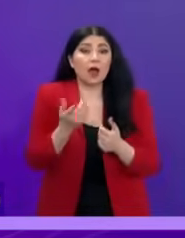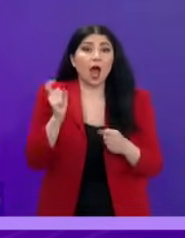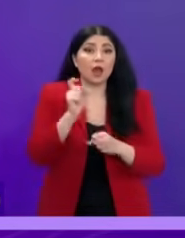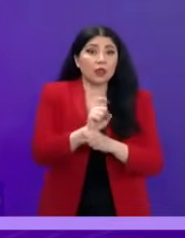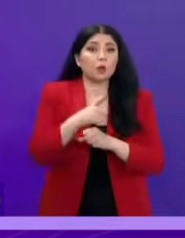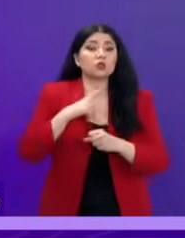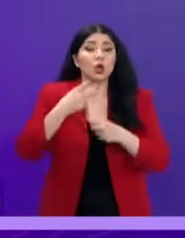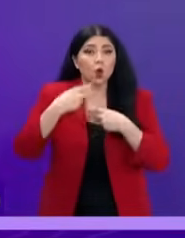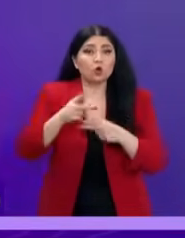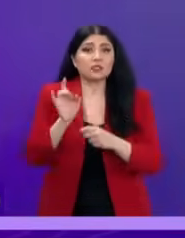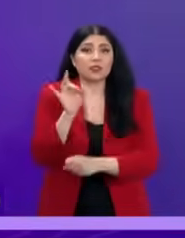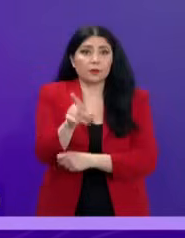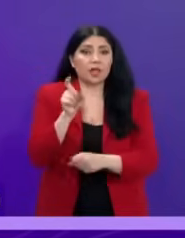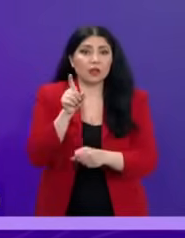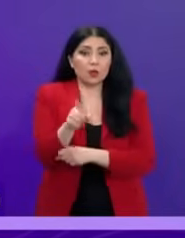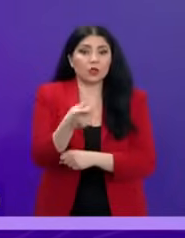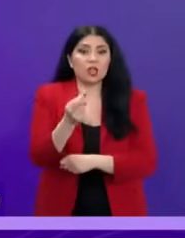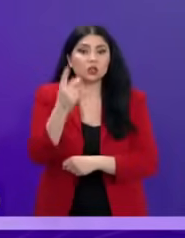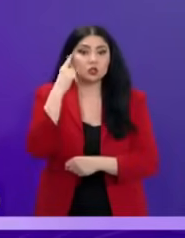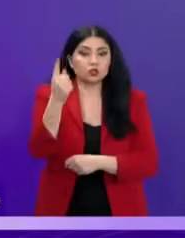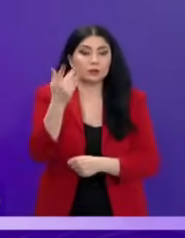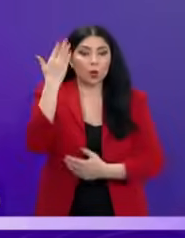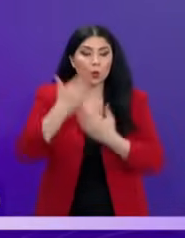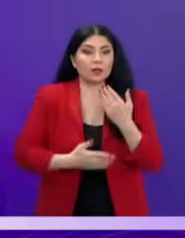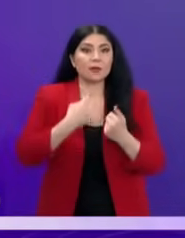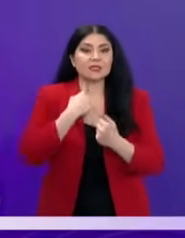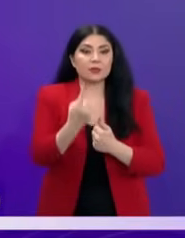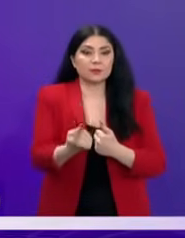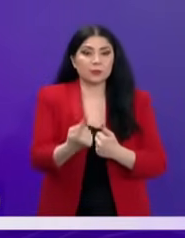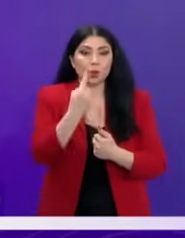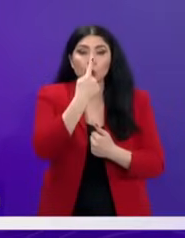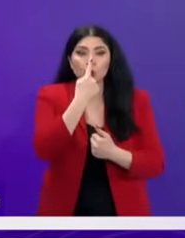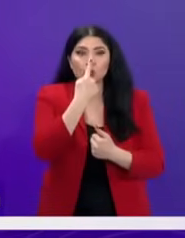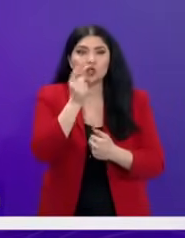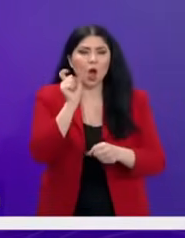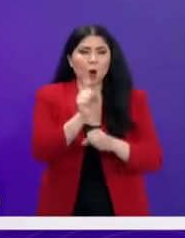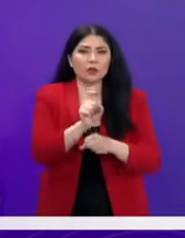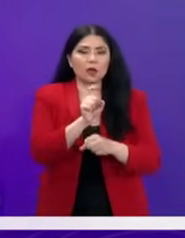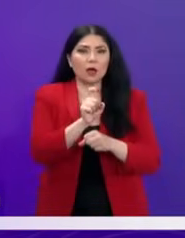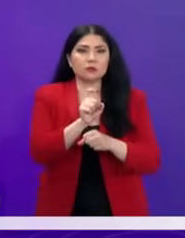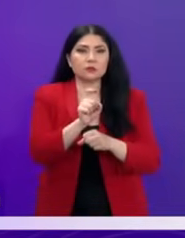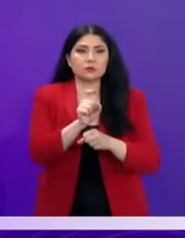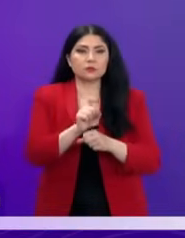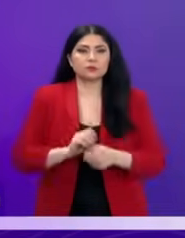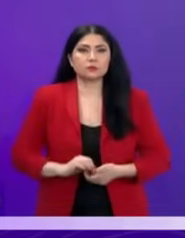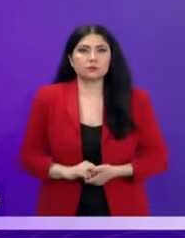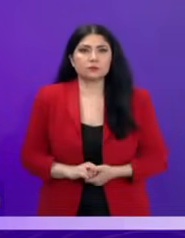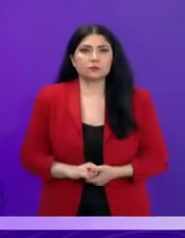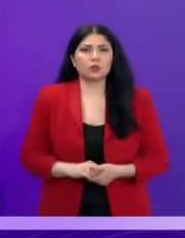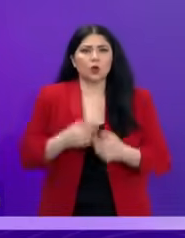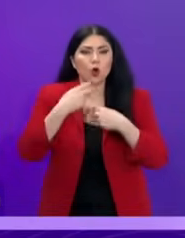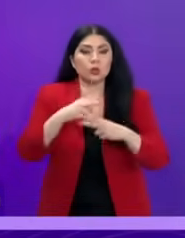în desfășurare, dar știm că în ultima săptămână rușii au atacat furibund